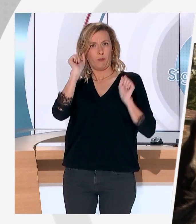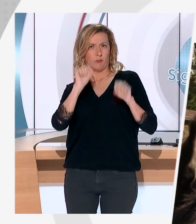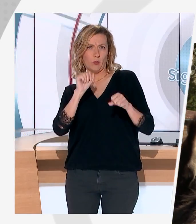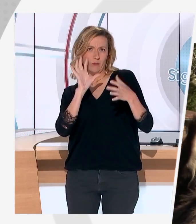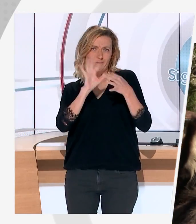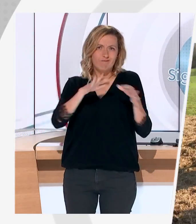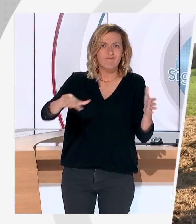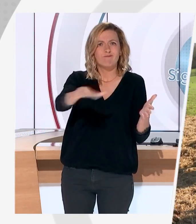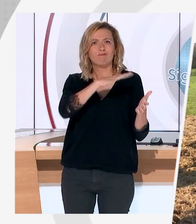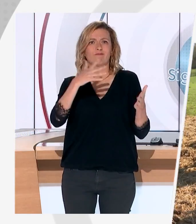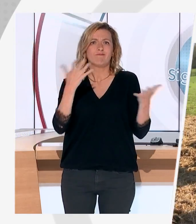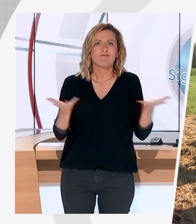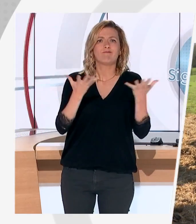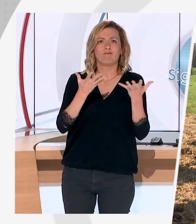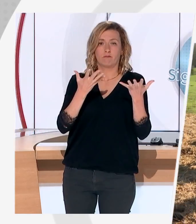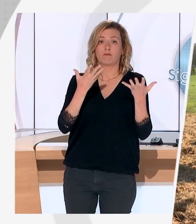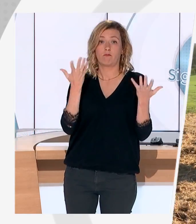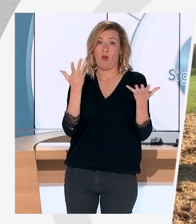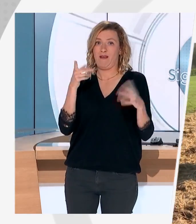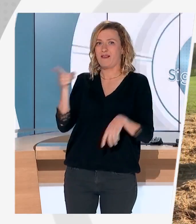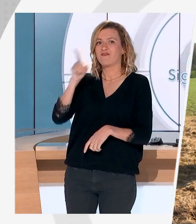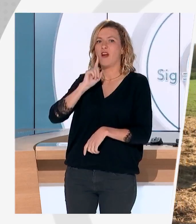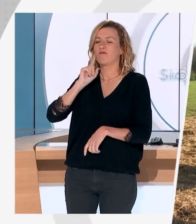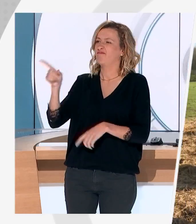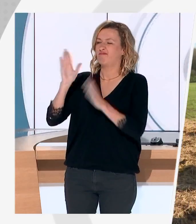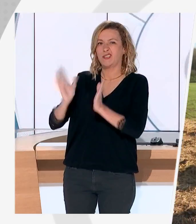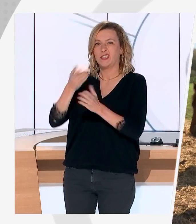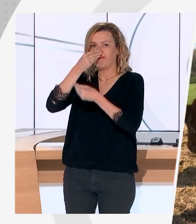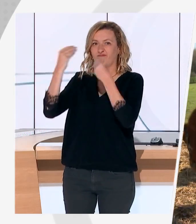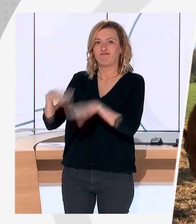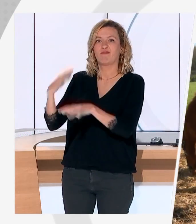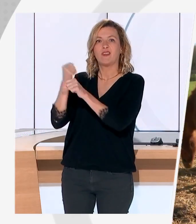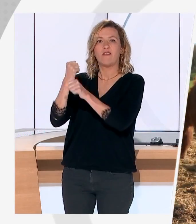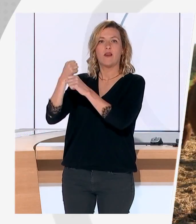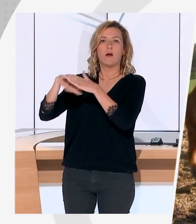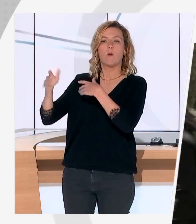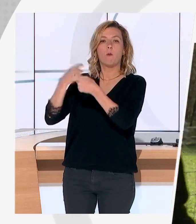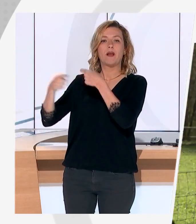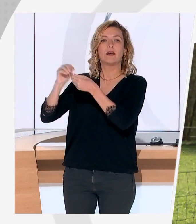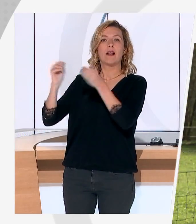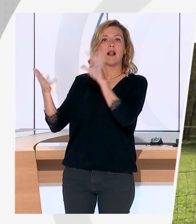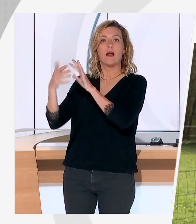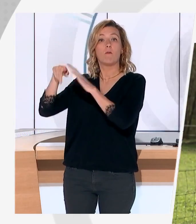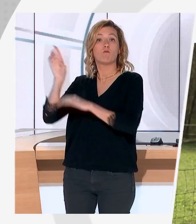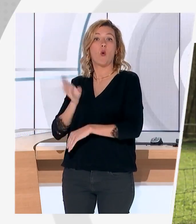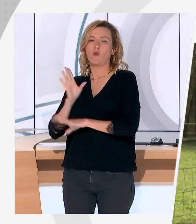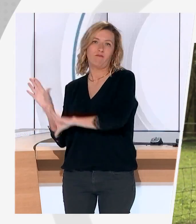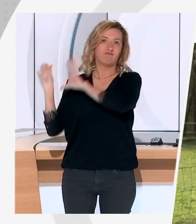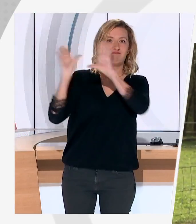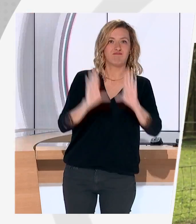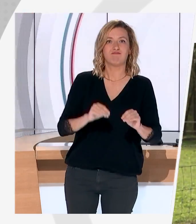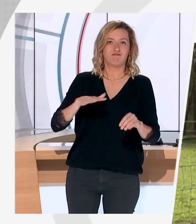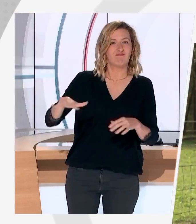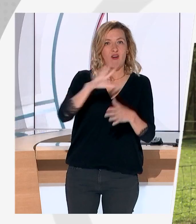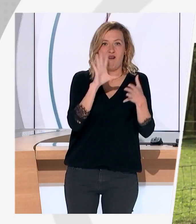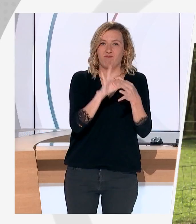cette cause, la jeune femme a démissionné de son poste dans le e-commerce à Bordeaux. Un engagement qui force le respect et